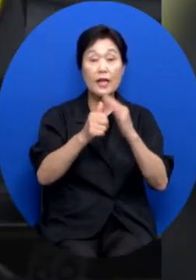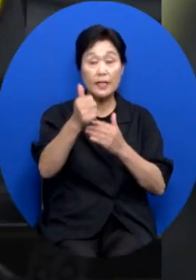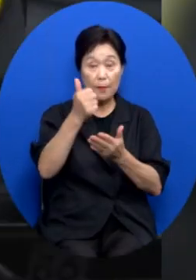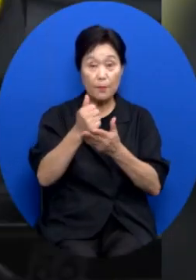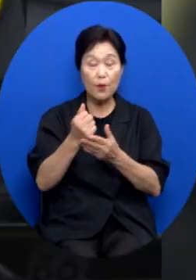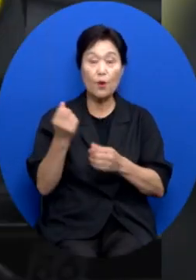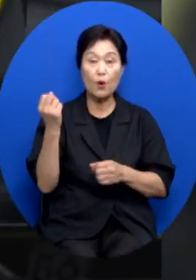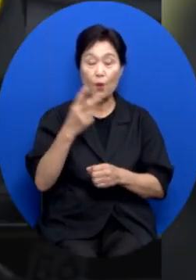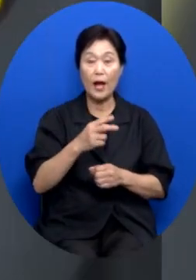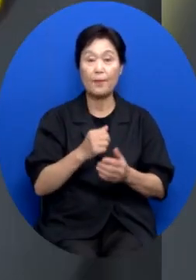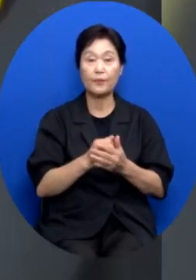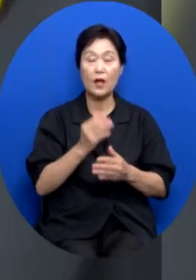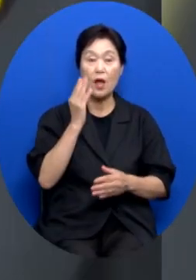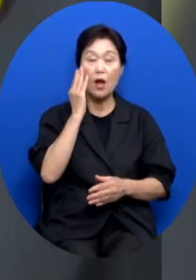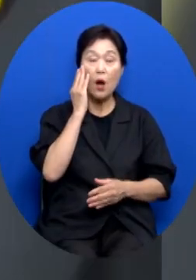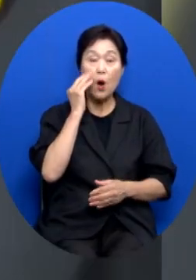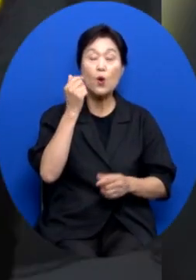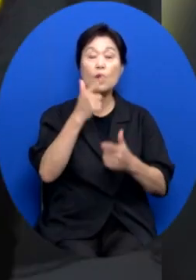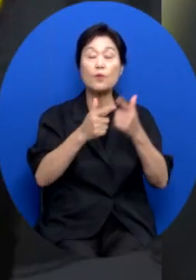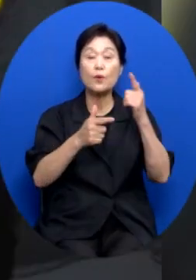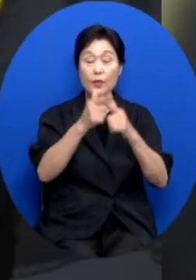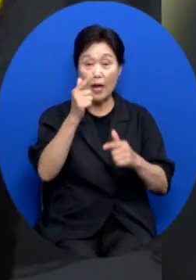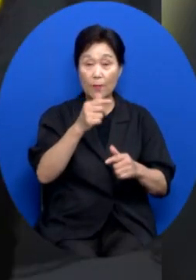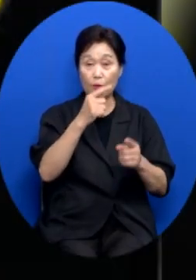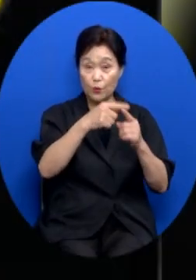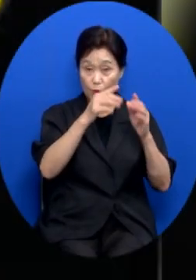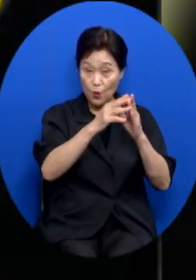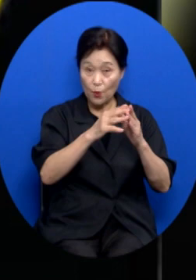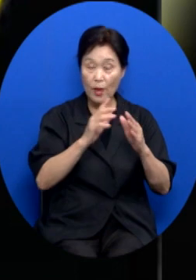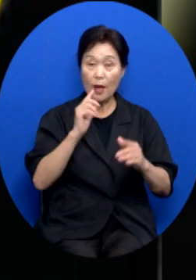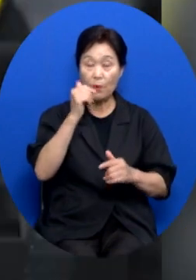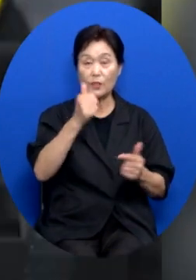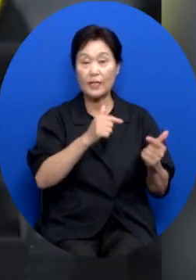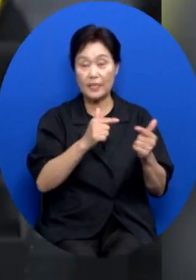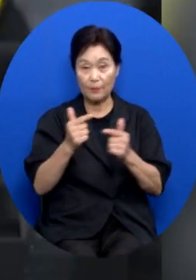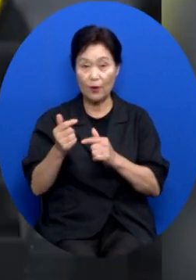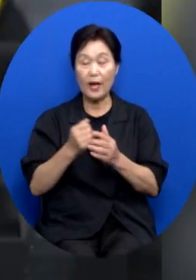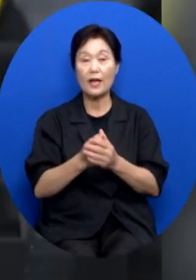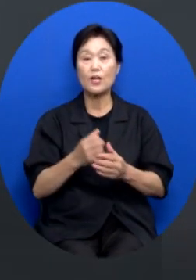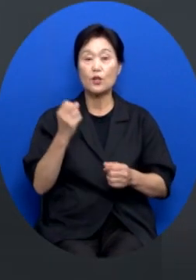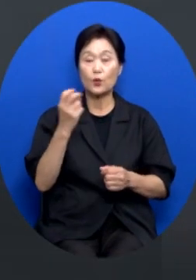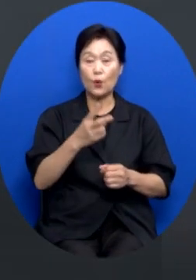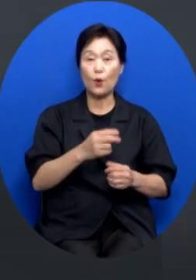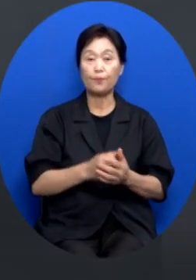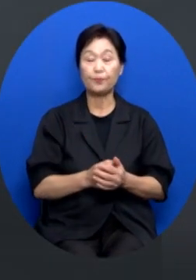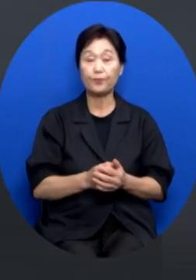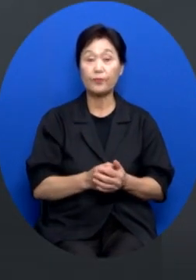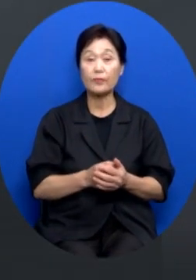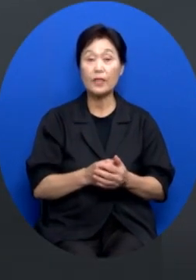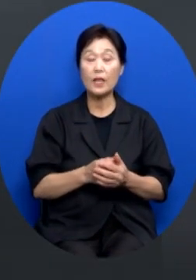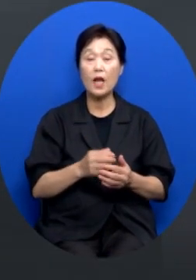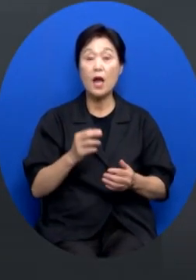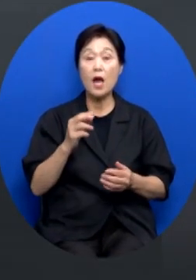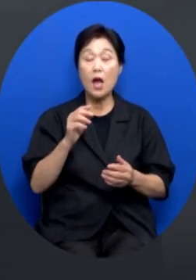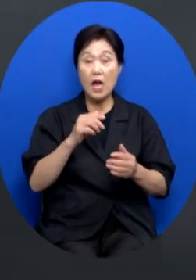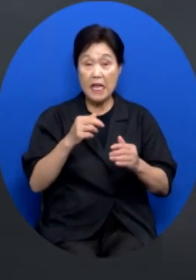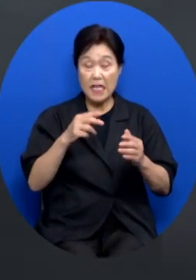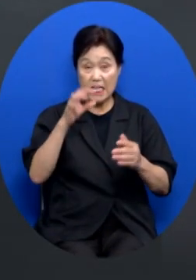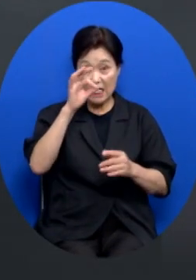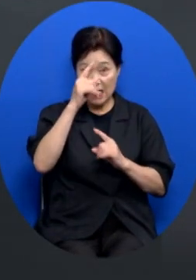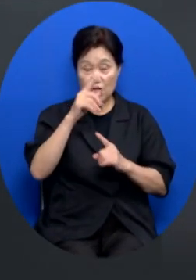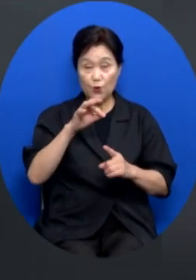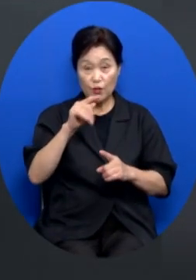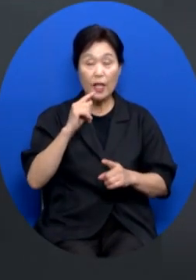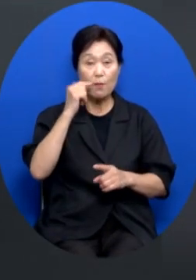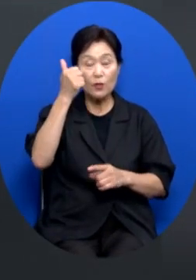비롯해 올리브나무 교회 조순미 목사와 아트 처치 주희현 목사 오클랜드 인터내셔널 교회 이은태 목사